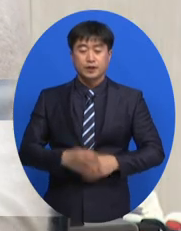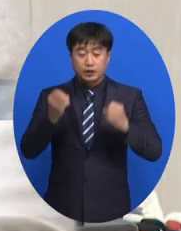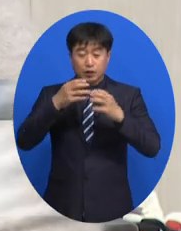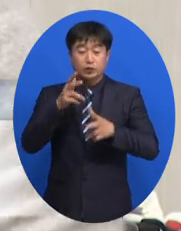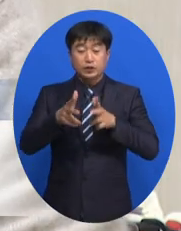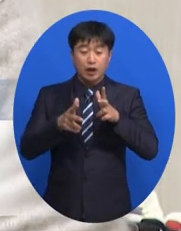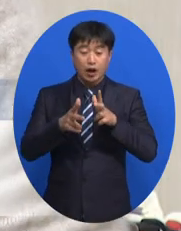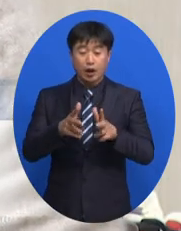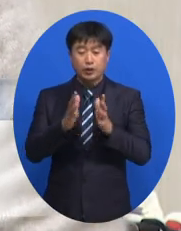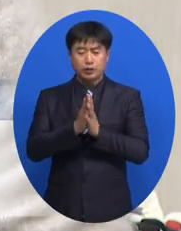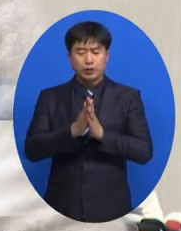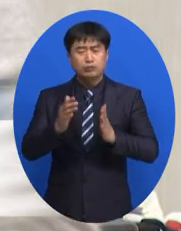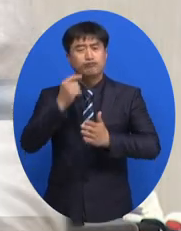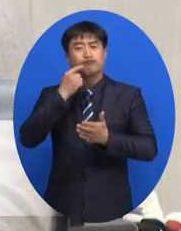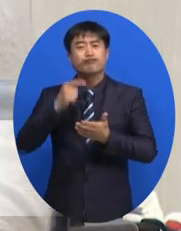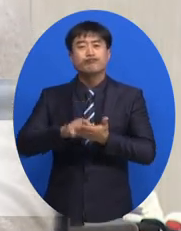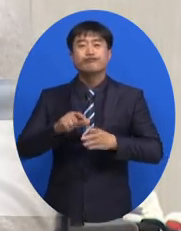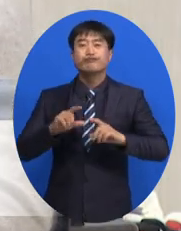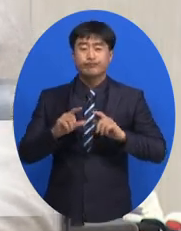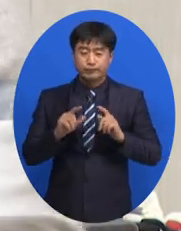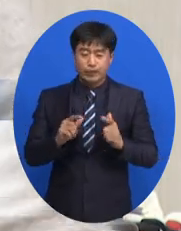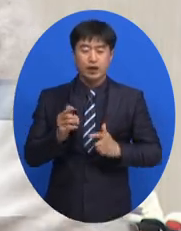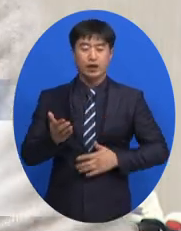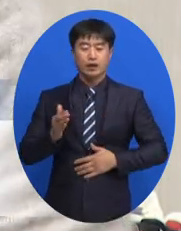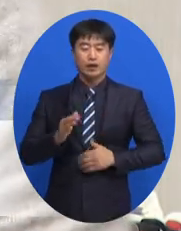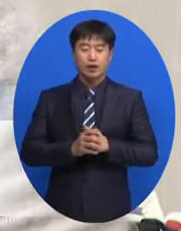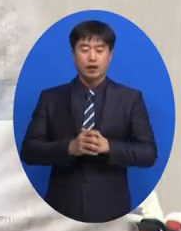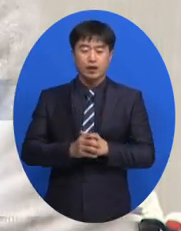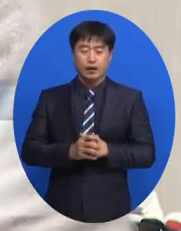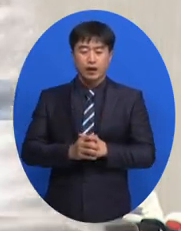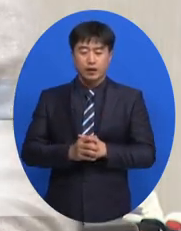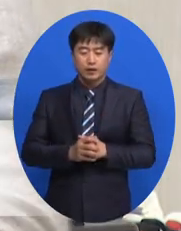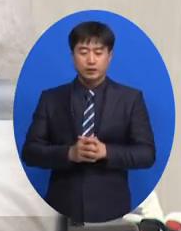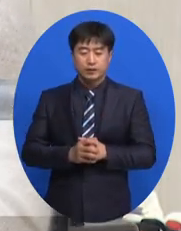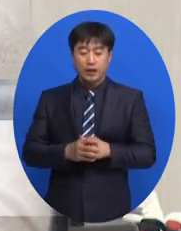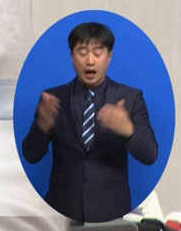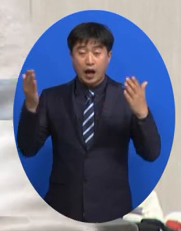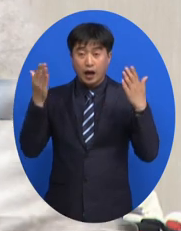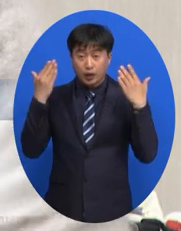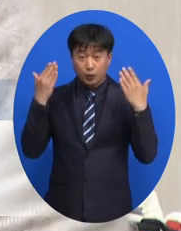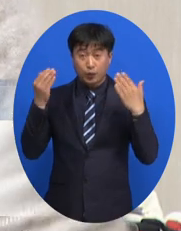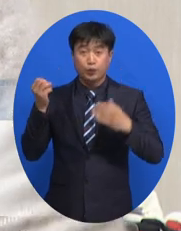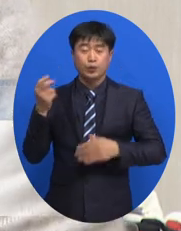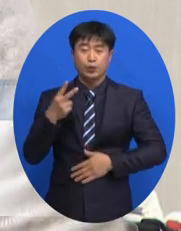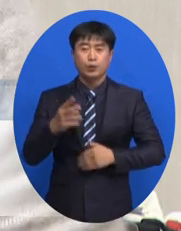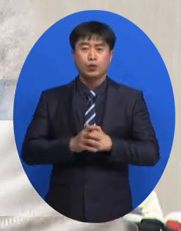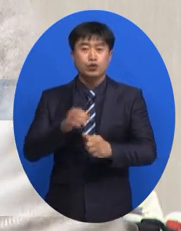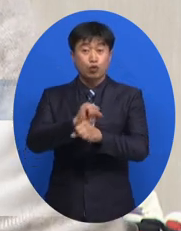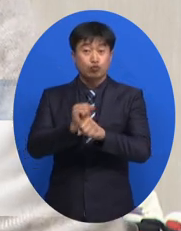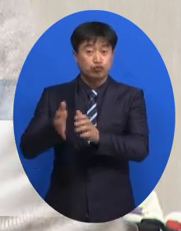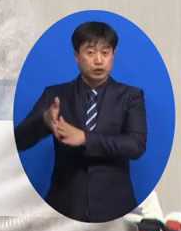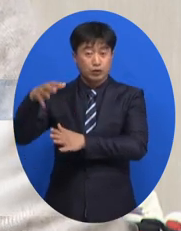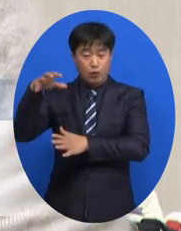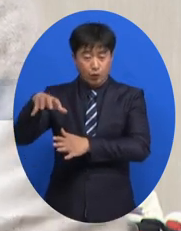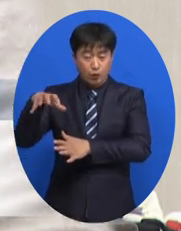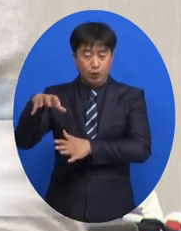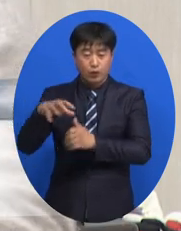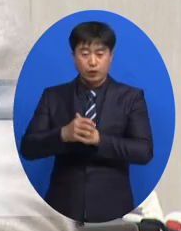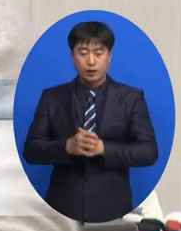새로운 사업에 이제 시작을 하기가 쉽지가 않은데 이제 이거를 이제 학교라든지 이제 이런 연구 기관에서